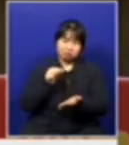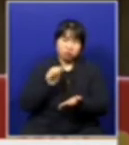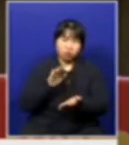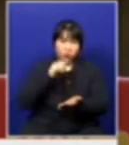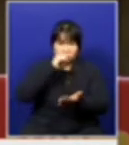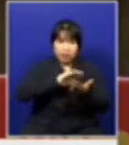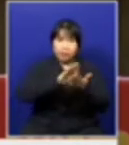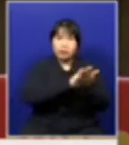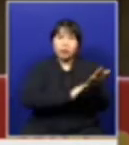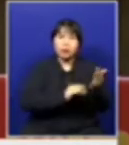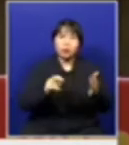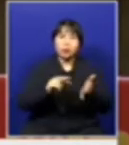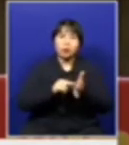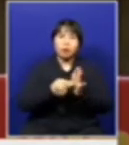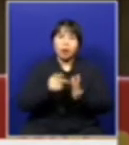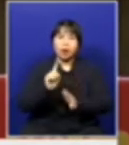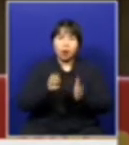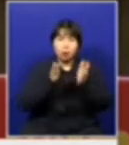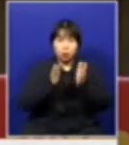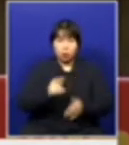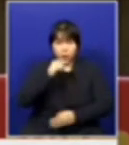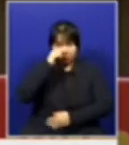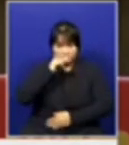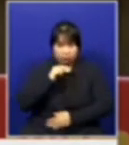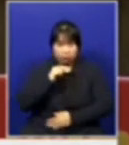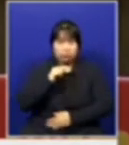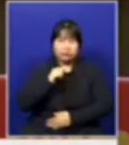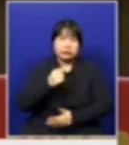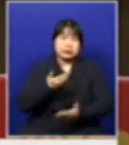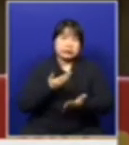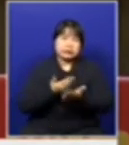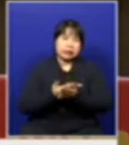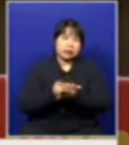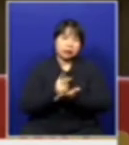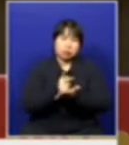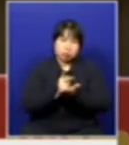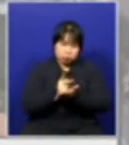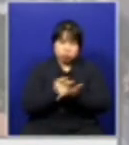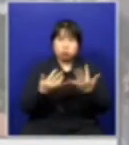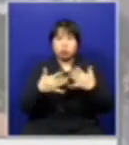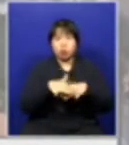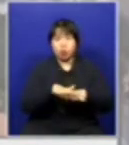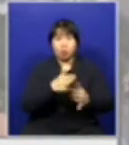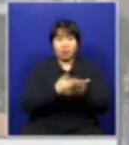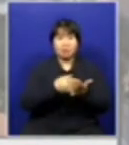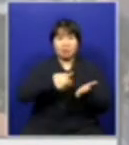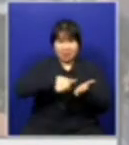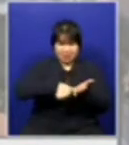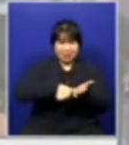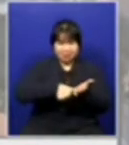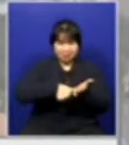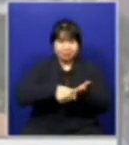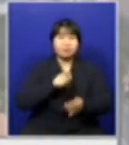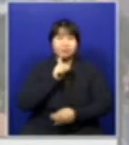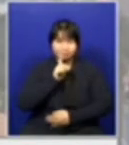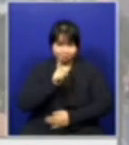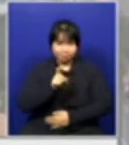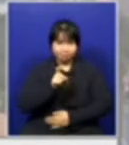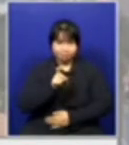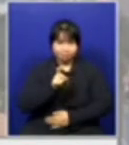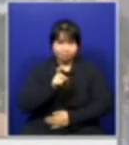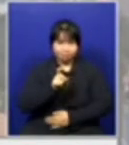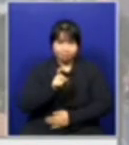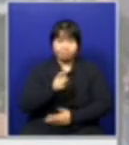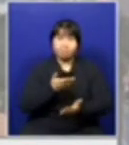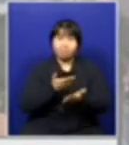หมายคือคนไทยกำลังจะเป็นหนี้ก้อนใหญ่ร่วมกันคำถามของดิฉันก็คือหนี้ก้อน